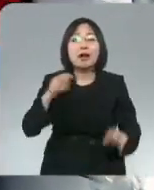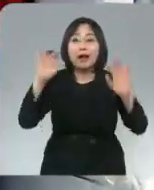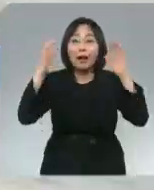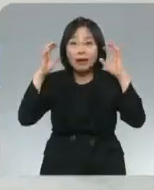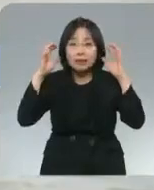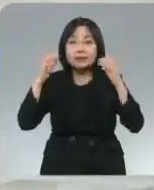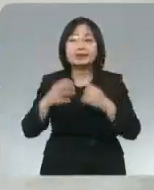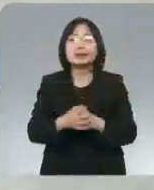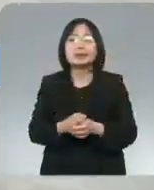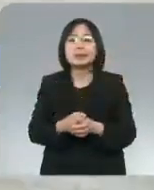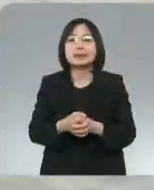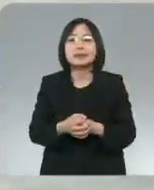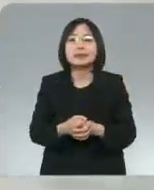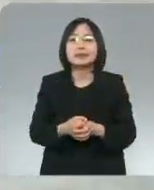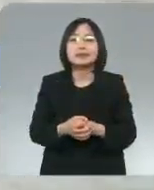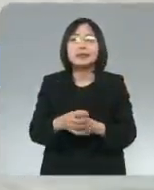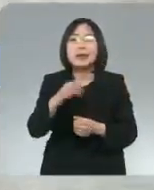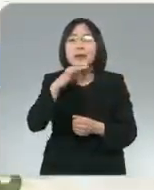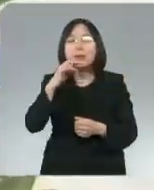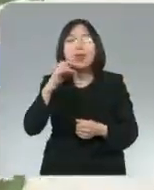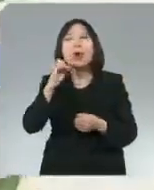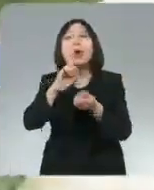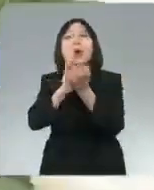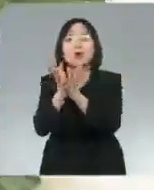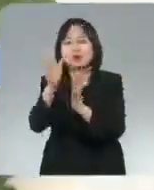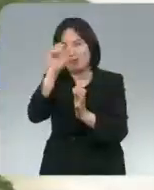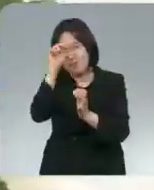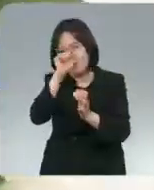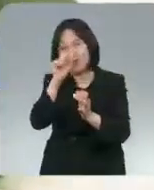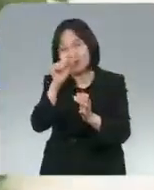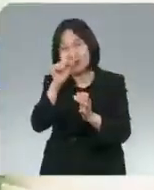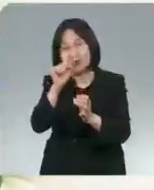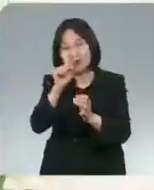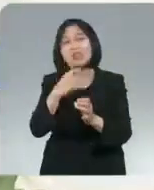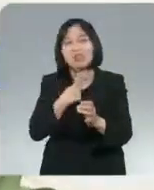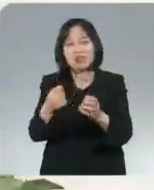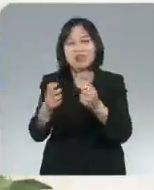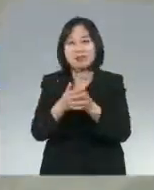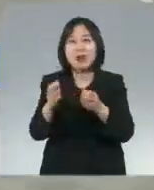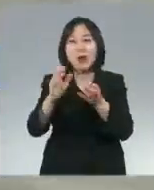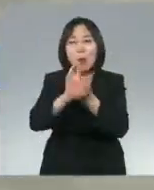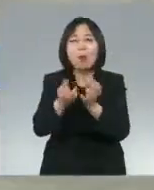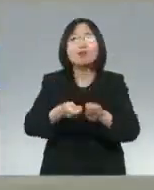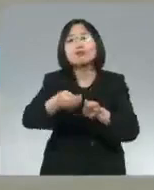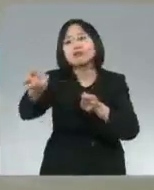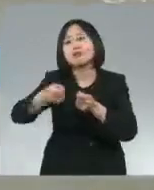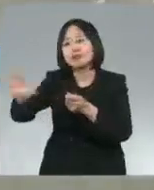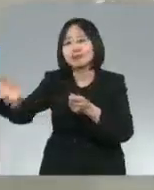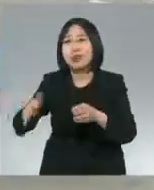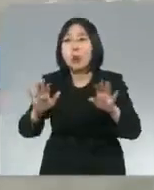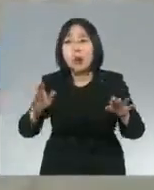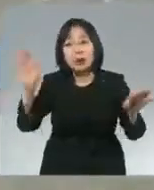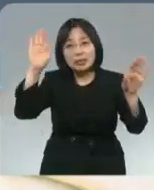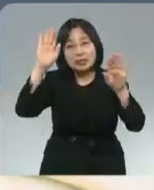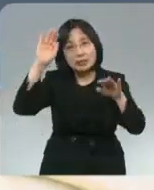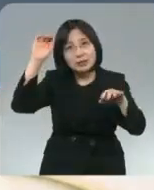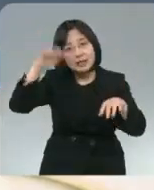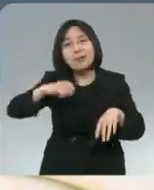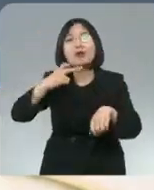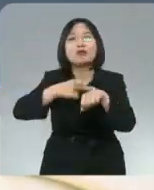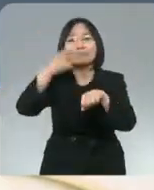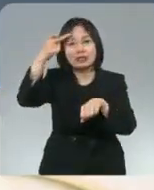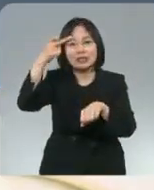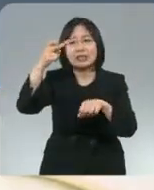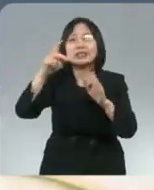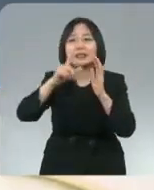không bảo vệ được người thân của các gia quyến một số Gia quyến của các nạn nhân trường trung học phổ thông Tân An đã lên tàu Tới Vùng biển